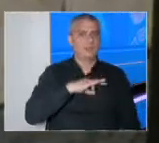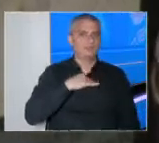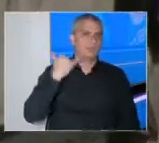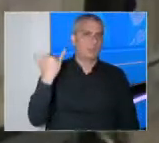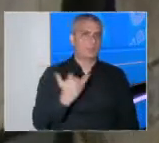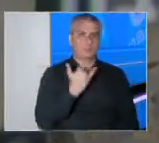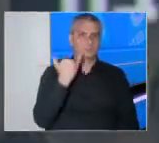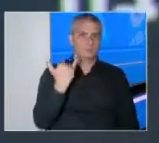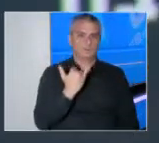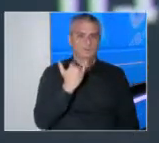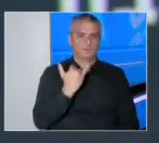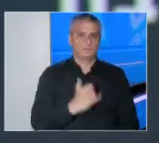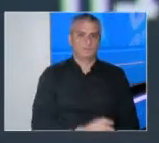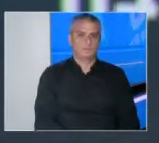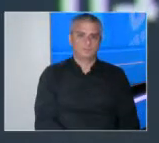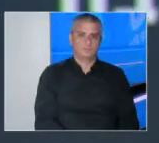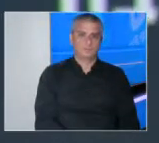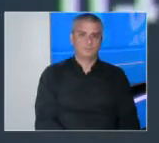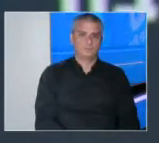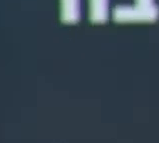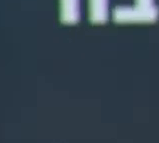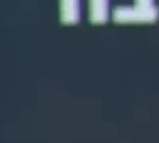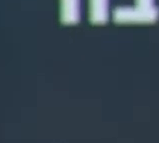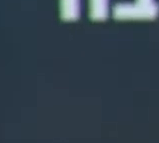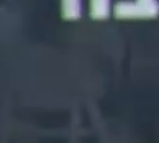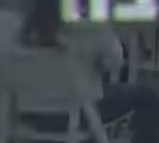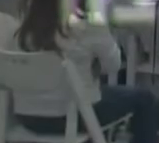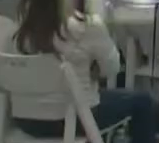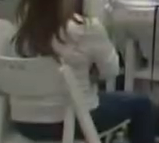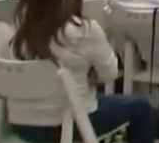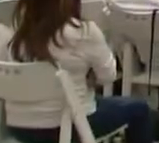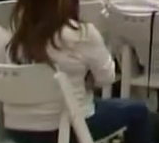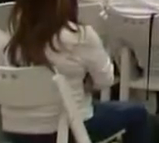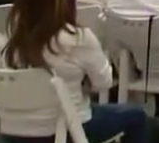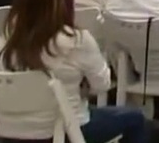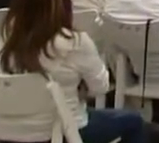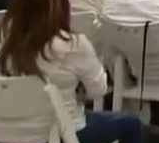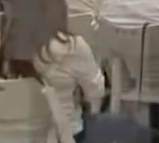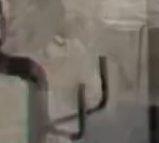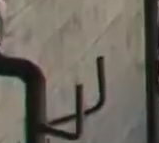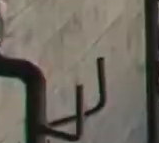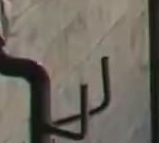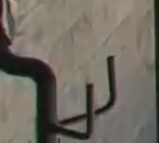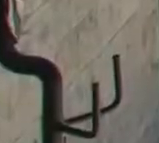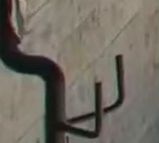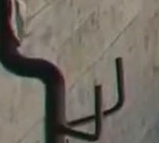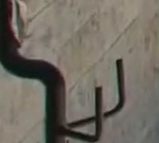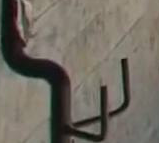לעד. את נפשך השם ישמוץ אתך.